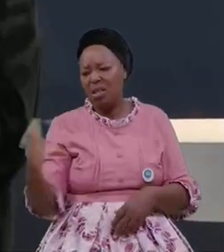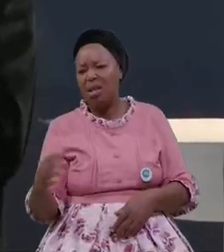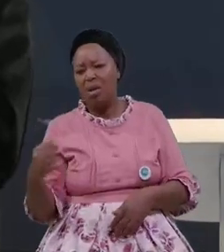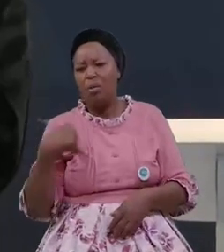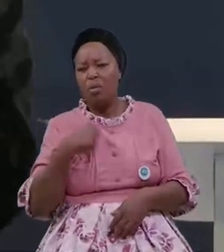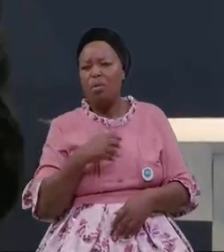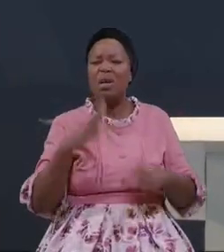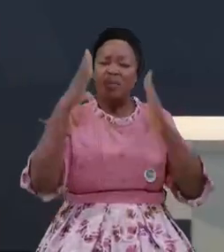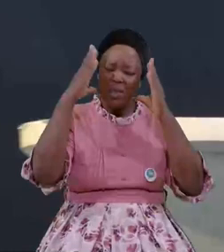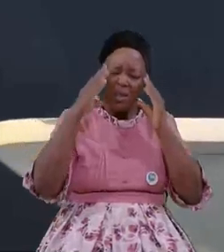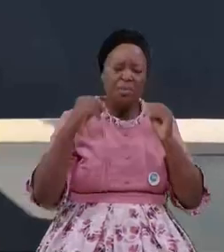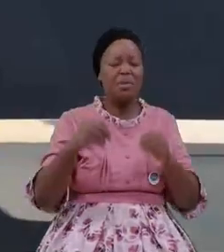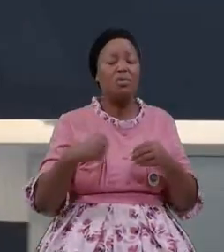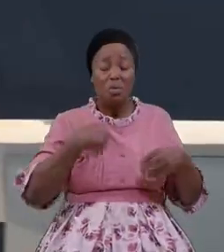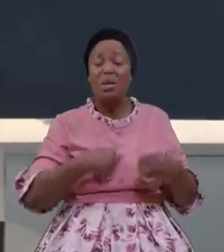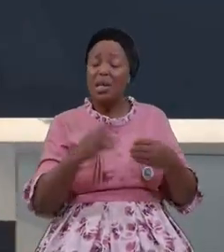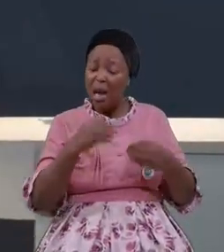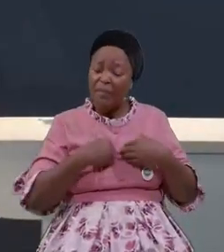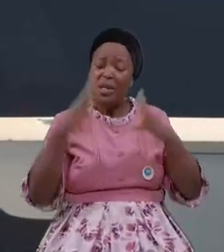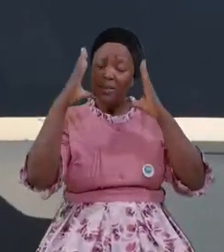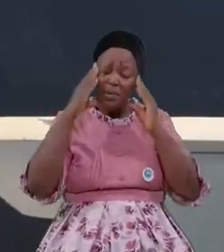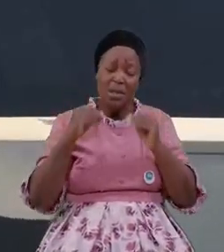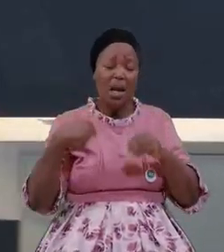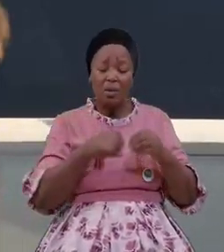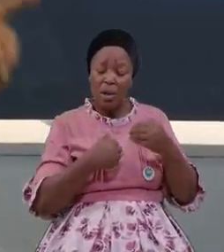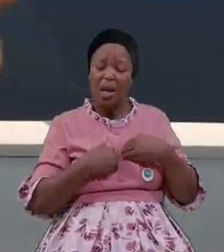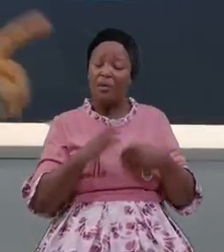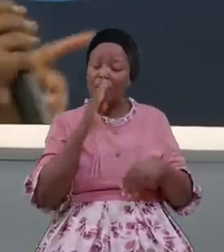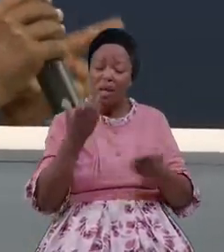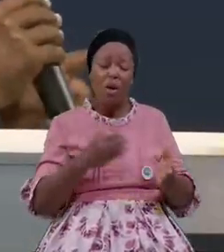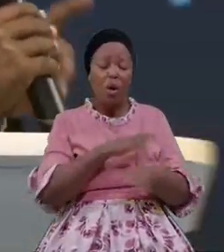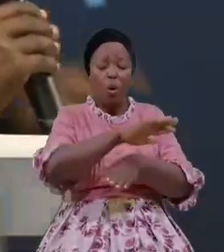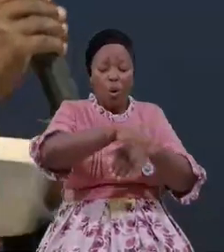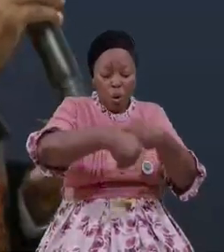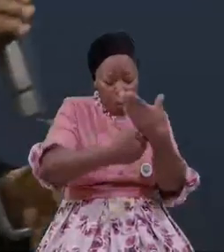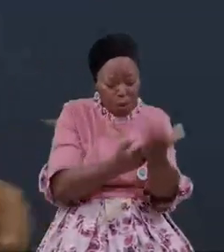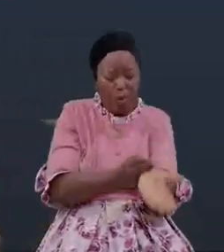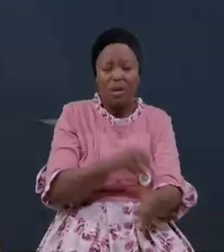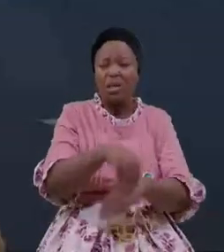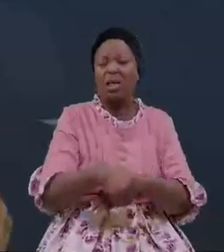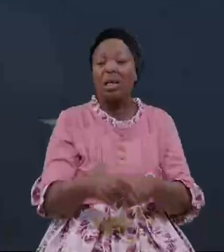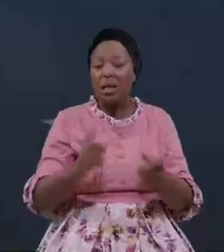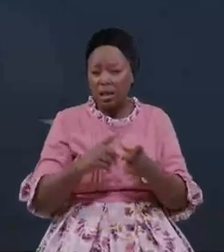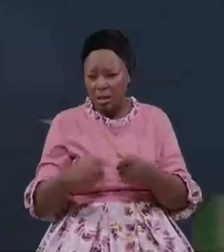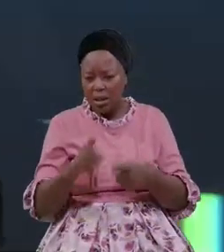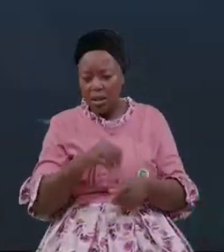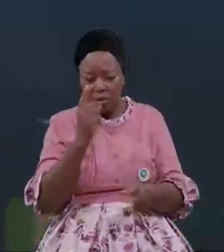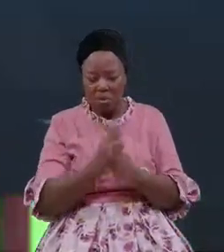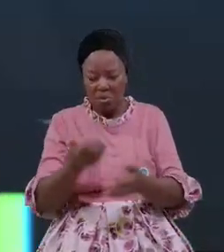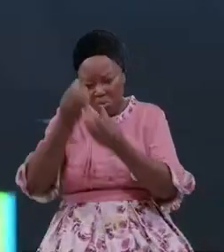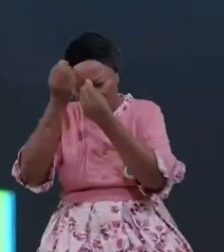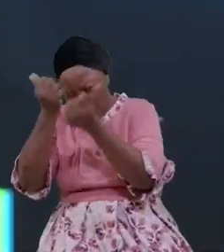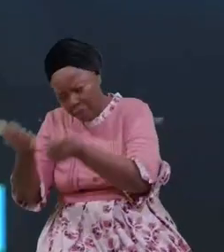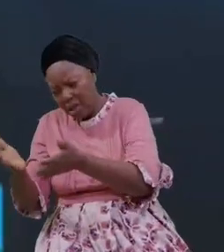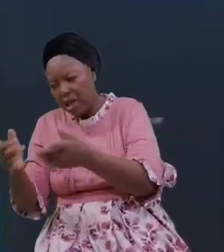nous sommes des des pêcheurs expérimentés experts professionnels on a travaersé toute la nuit ils ont simplement fait ce que